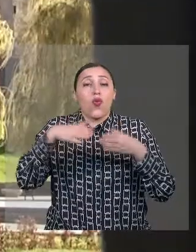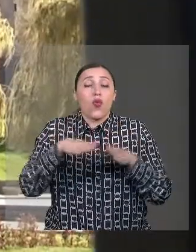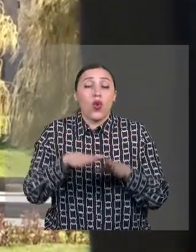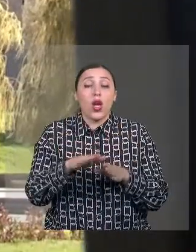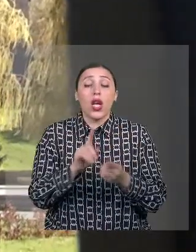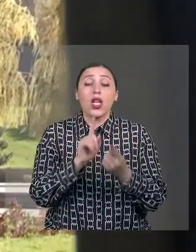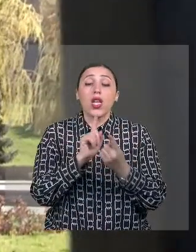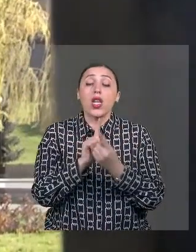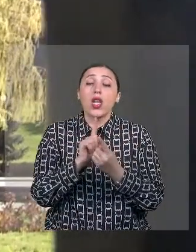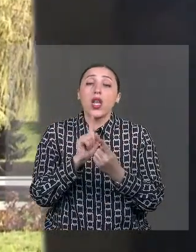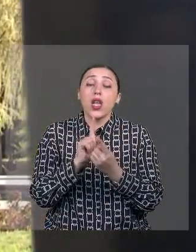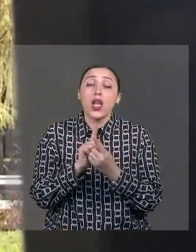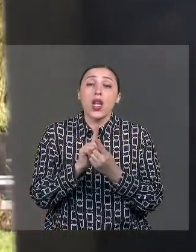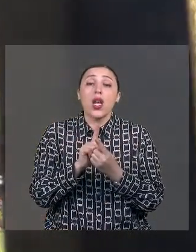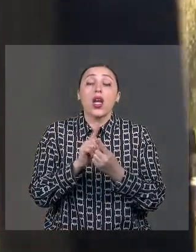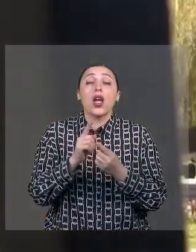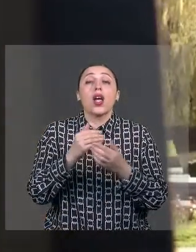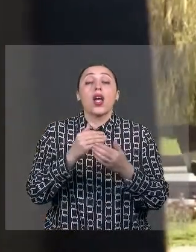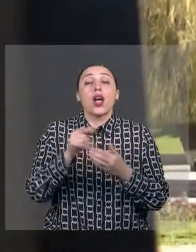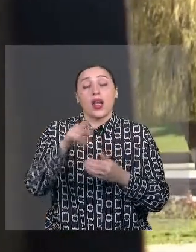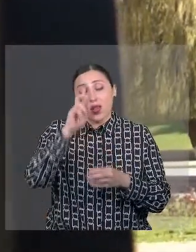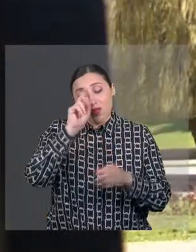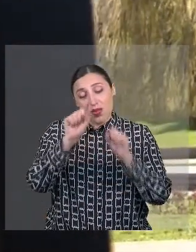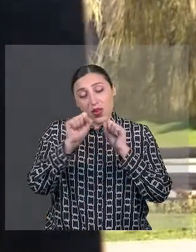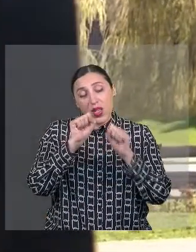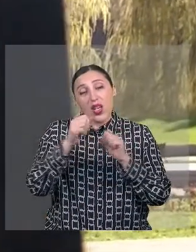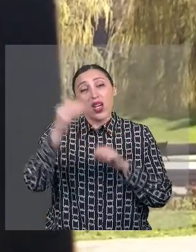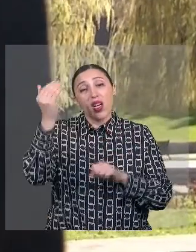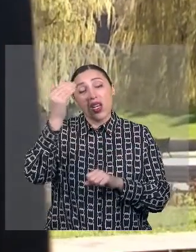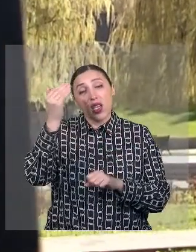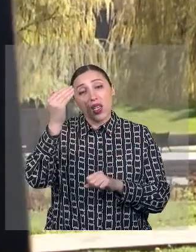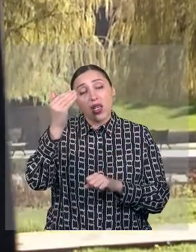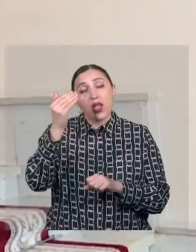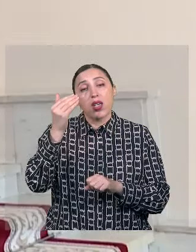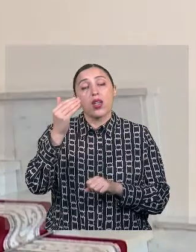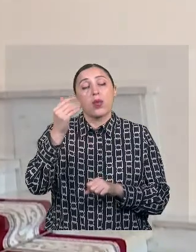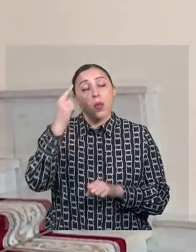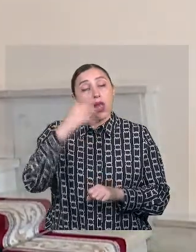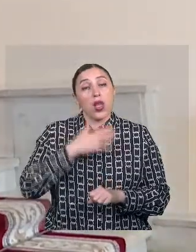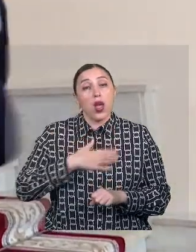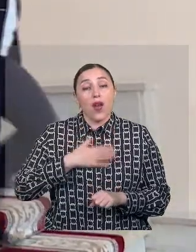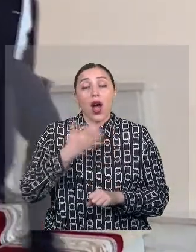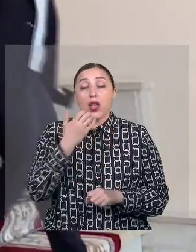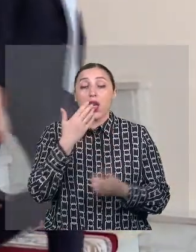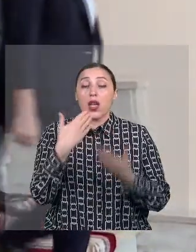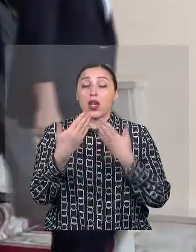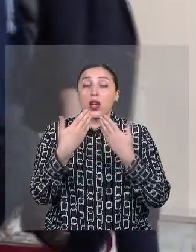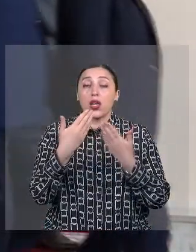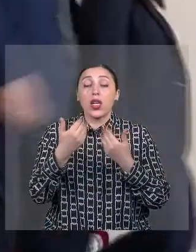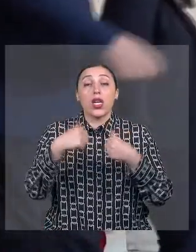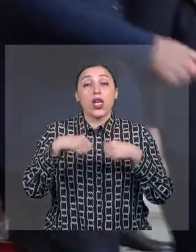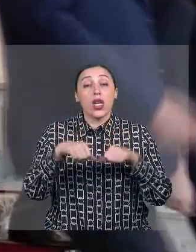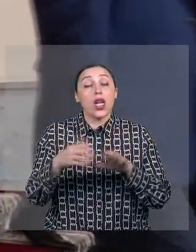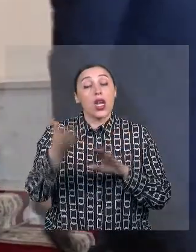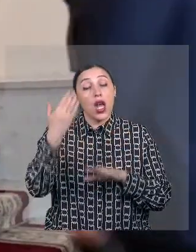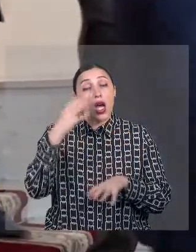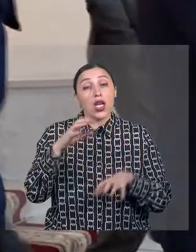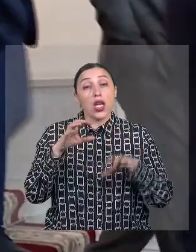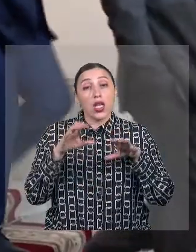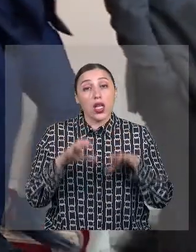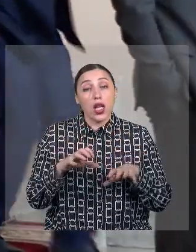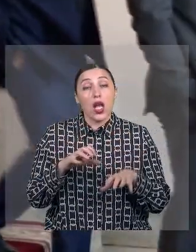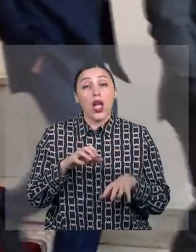Բանակցություններին նախորդած Հայաստանի իշխանության հռետորաբանությունը մտահոգիչ համարող ազգային ժողովի արտաքին հարաբերությունների հանձնաժողովի նախկին